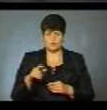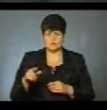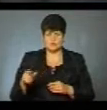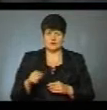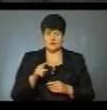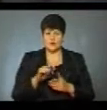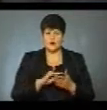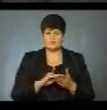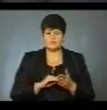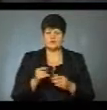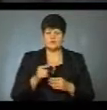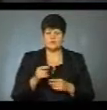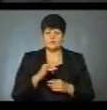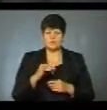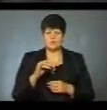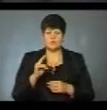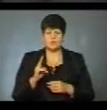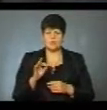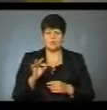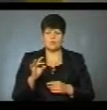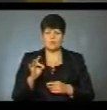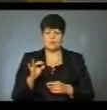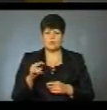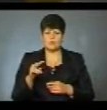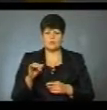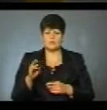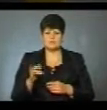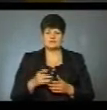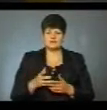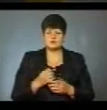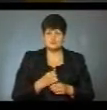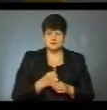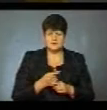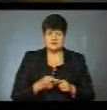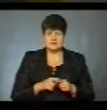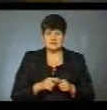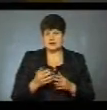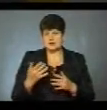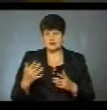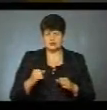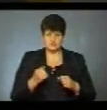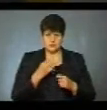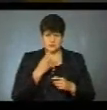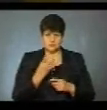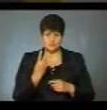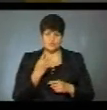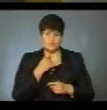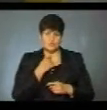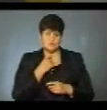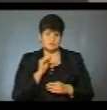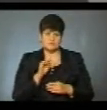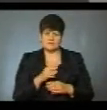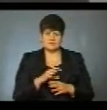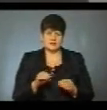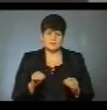Його автор – тернополянин Юрій Королишин. Все, що я зробив, це закинув там буквально кільком друзів, і от бачимо, 4 голоси проголосували, і це